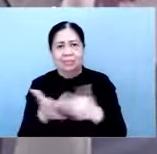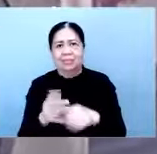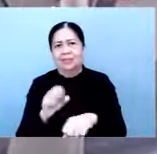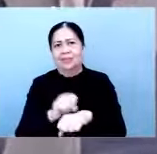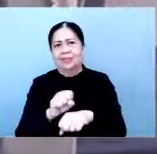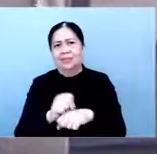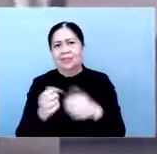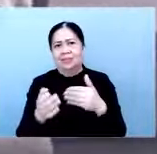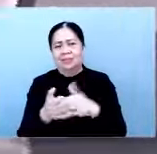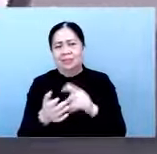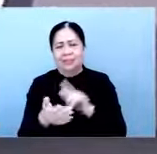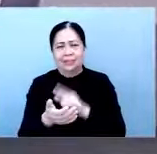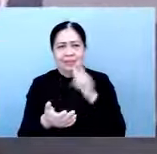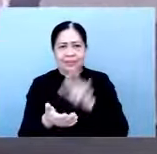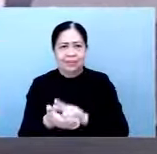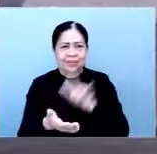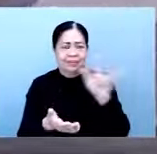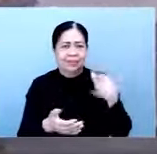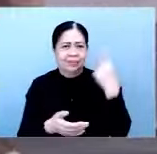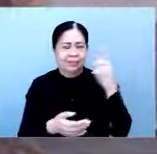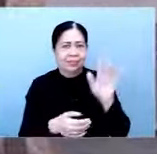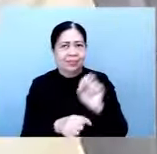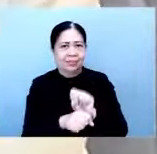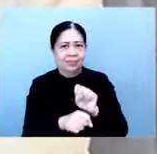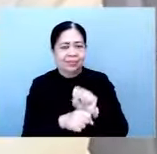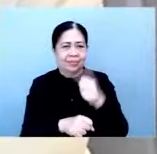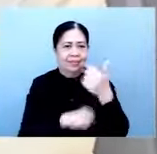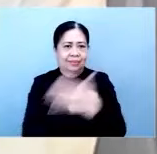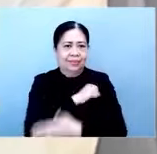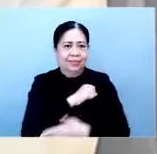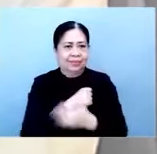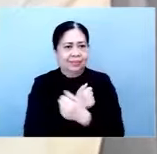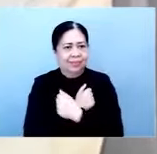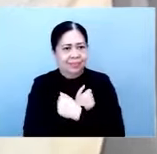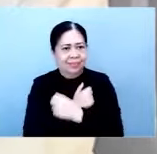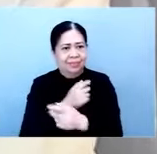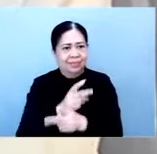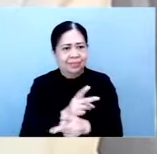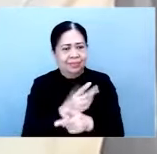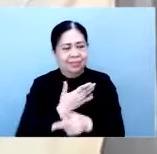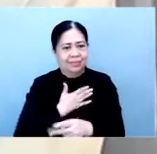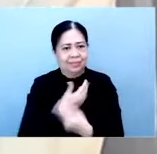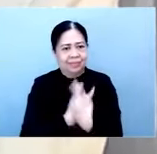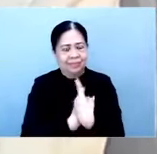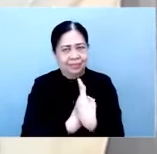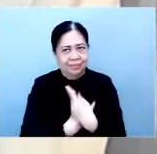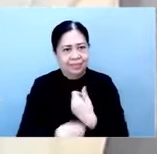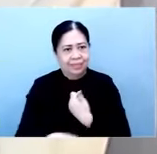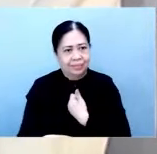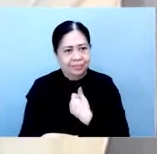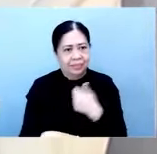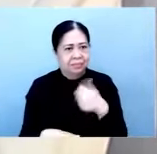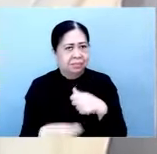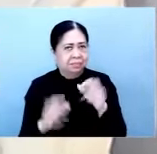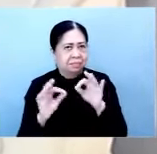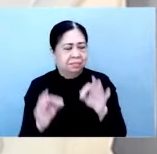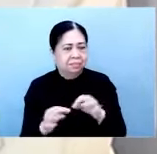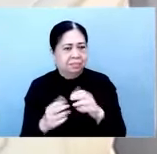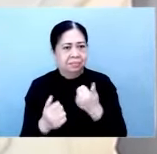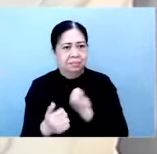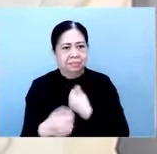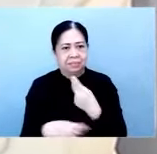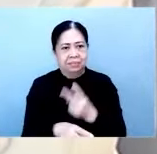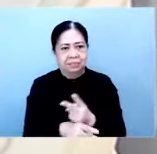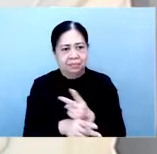ang aktres para sa kanyang solo career abroad. I love to take care of myself. I love any form of like self-care, and